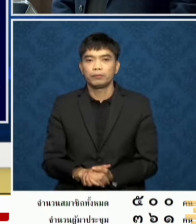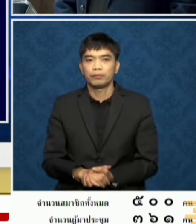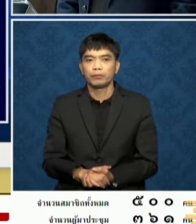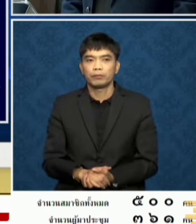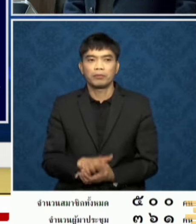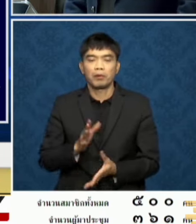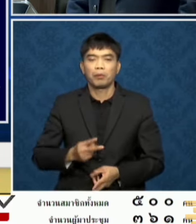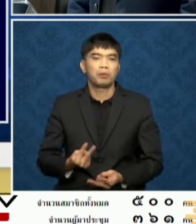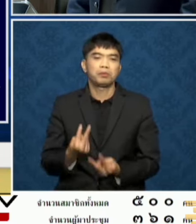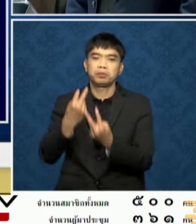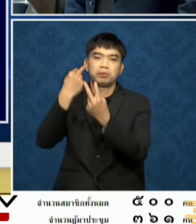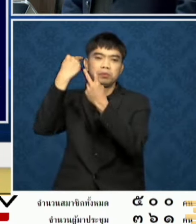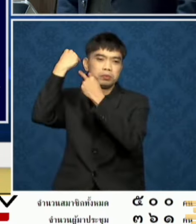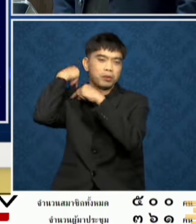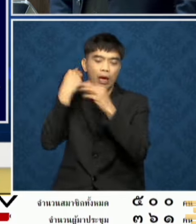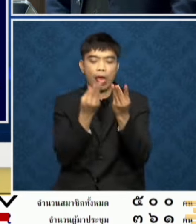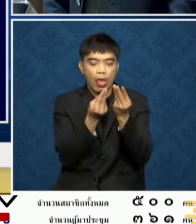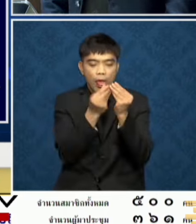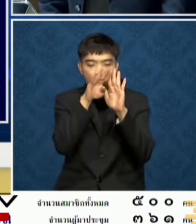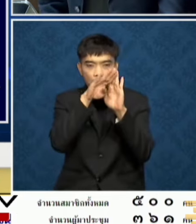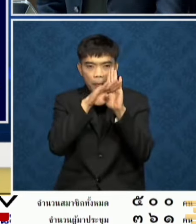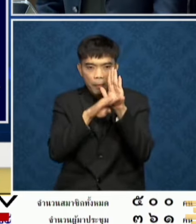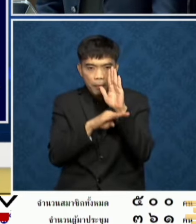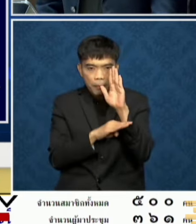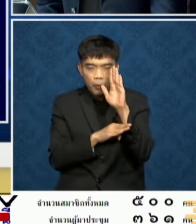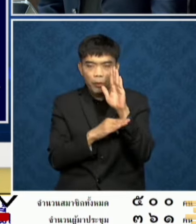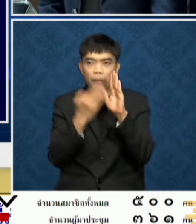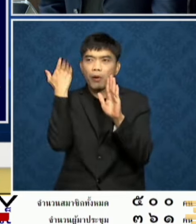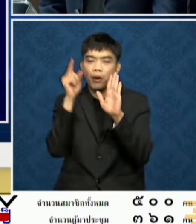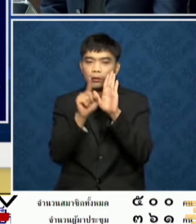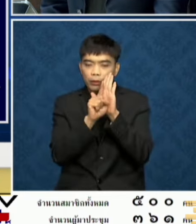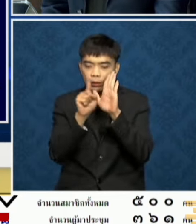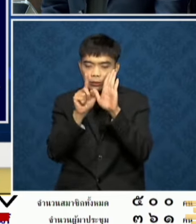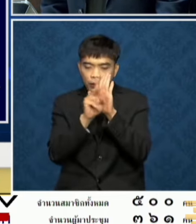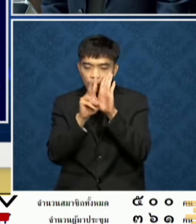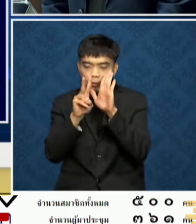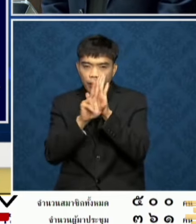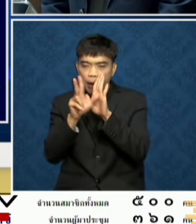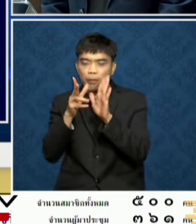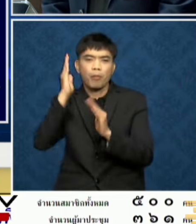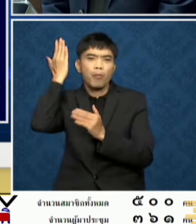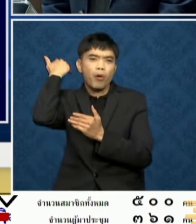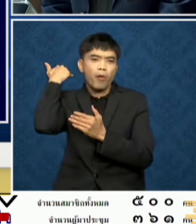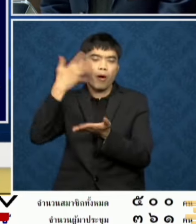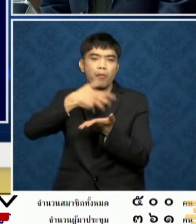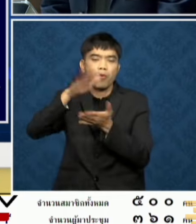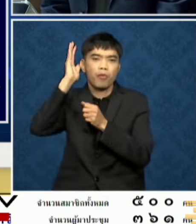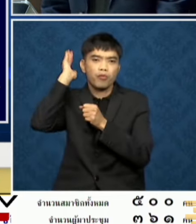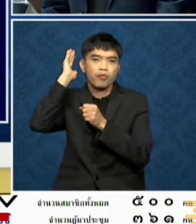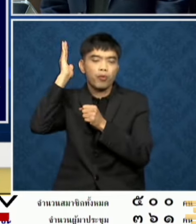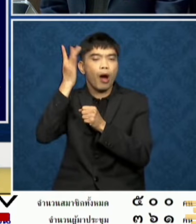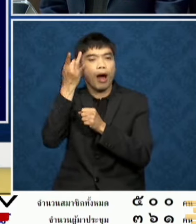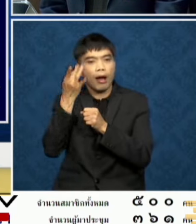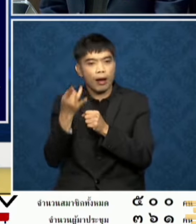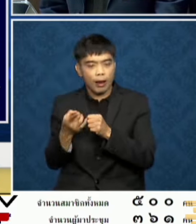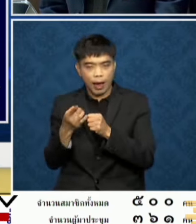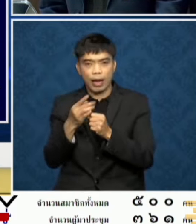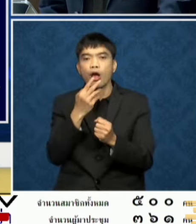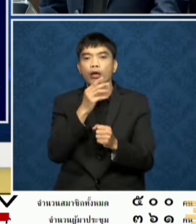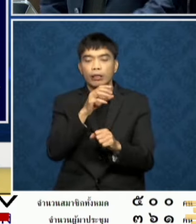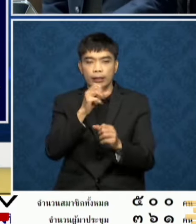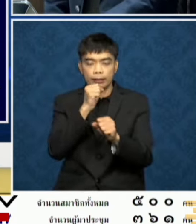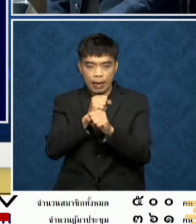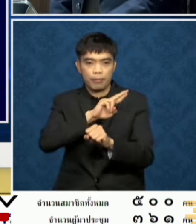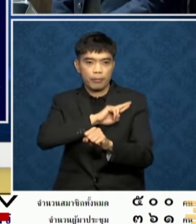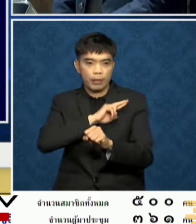ไม่ย้อนกลับไปลงรายละเอียดนะครับท่านประธานว่า3ครั้งที่ผ่านมาผมได้อภิปรายอะไรไปบ้างแต่ทุกท่านก็สามารถสแกน QR Code ไปชมการอภิปรายย้อนหลัง